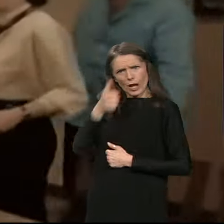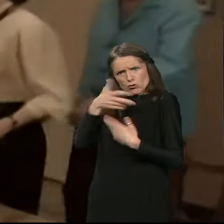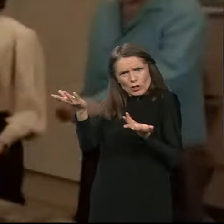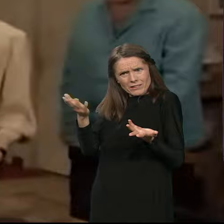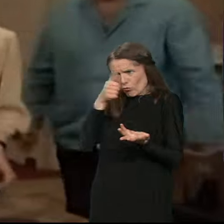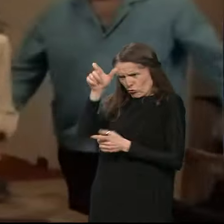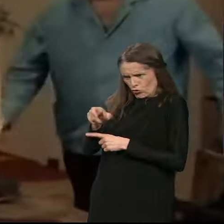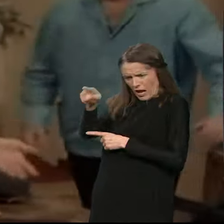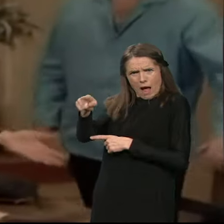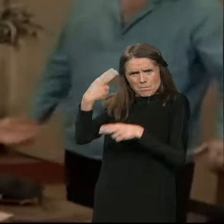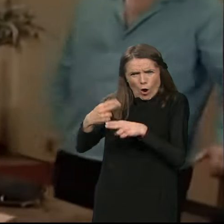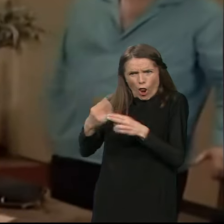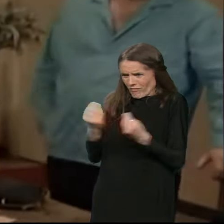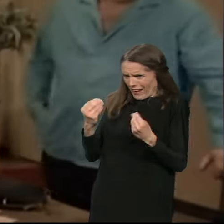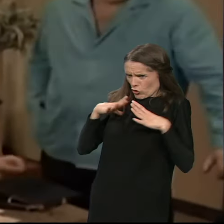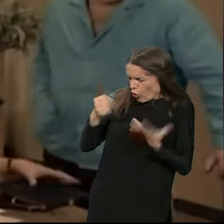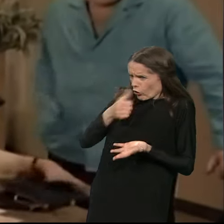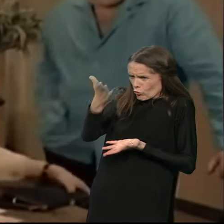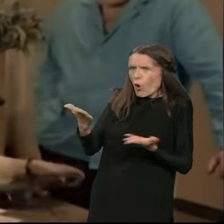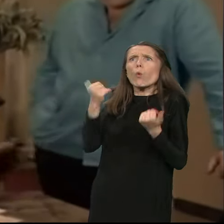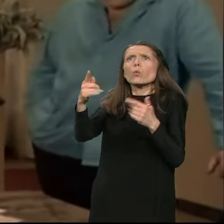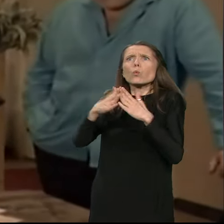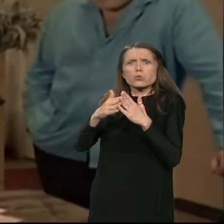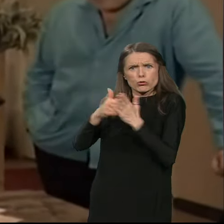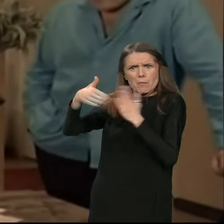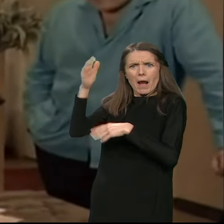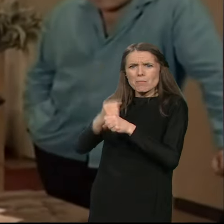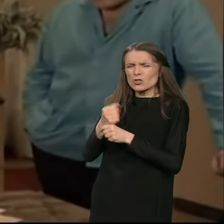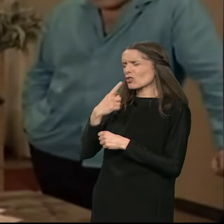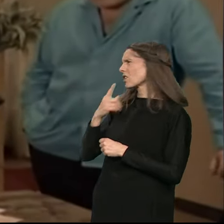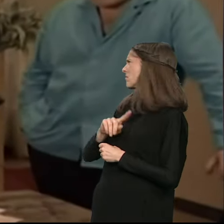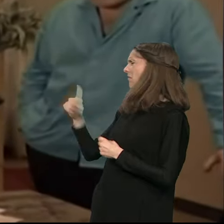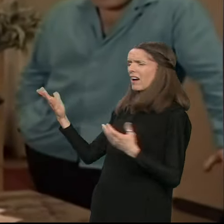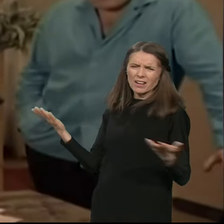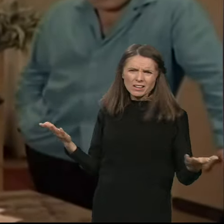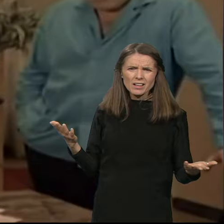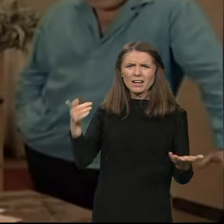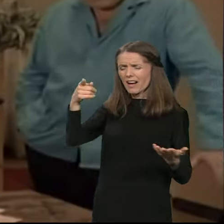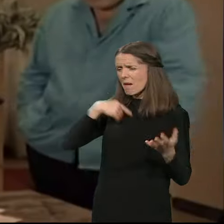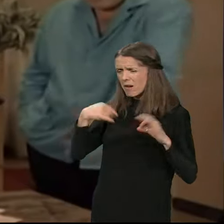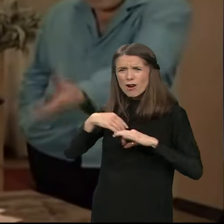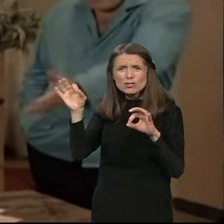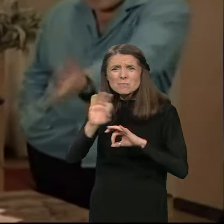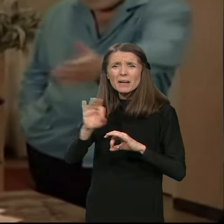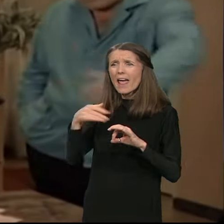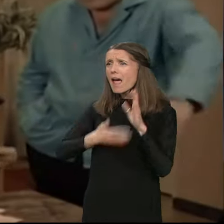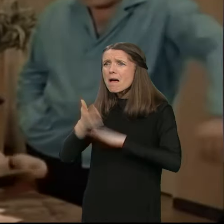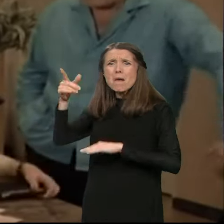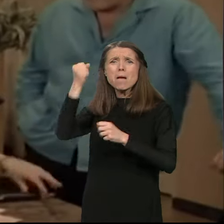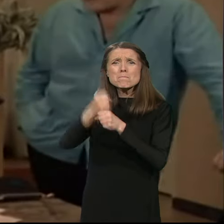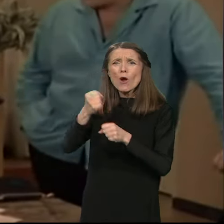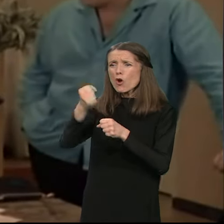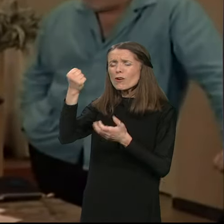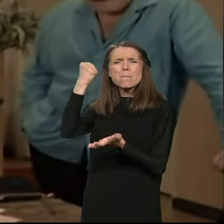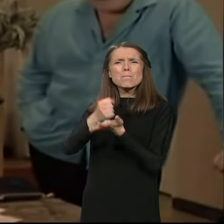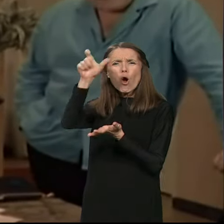na bolovanju, imaš slobodne dane? Otkud ti kod kuće molim u ovo doba? Tete, taman se spremao na posao kad poštar, ja mislim, pisao Boba, ono, naravno, hrpa neplaćenih računa i opomena